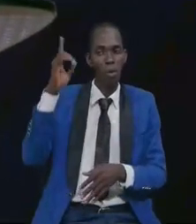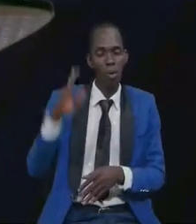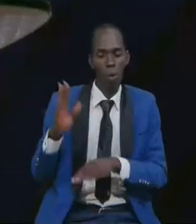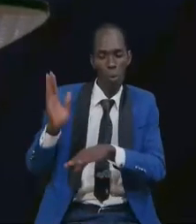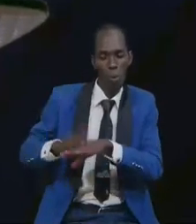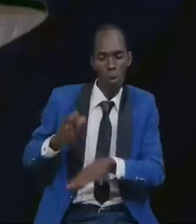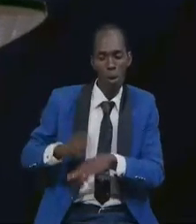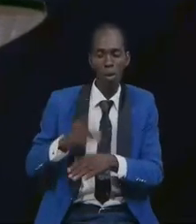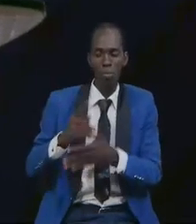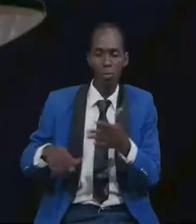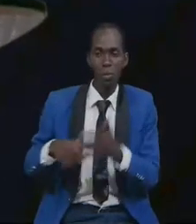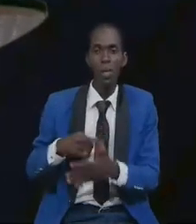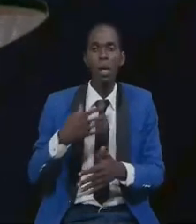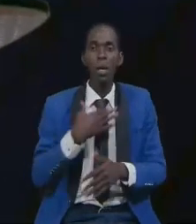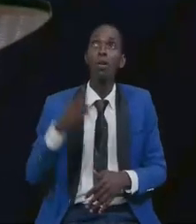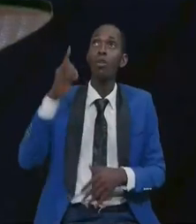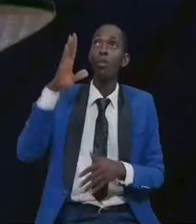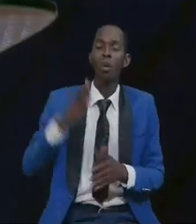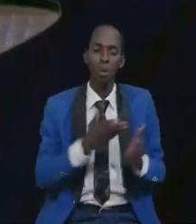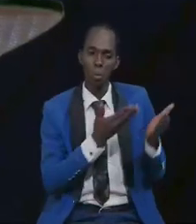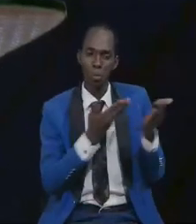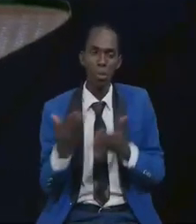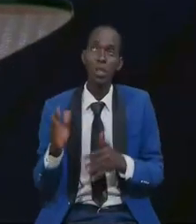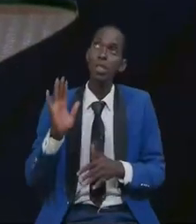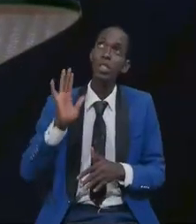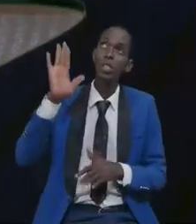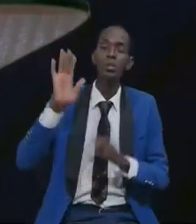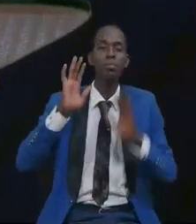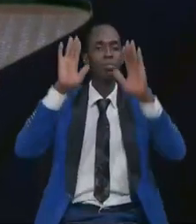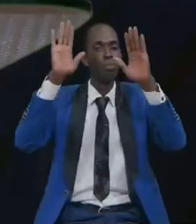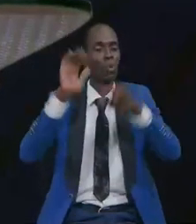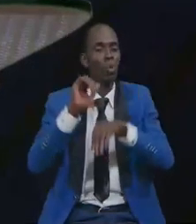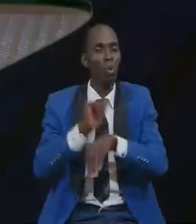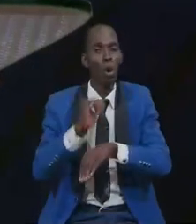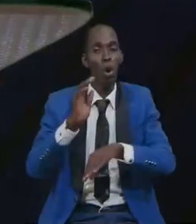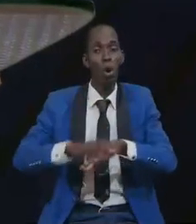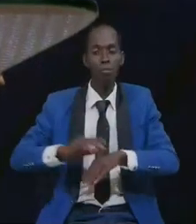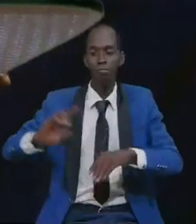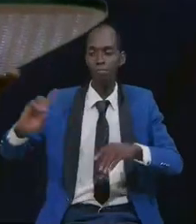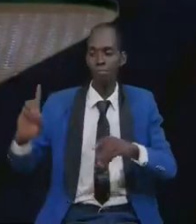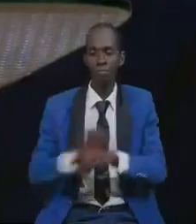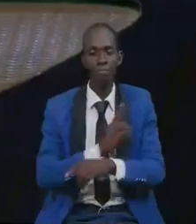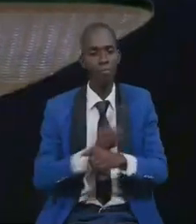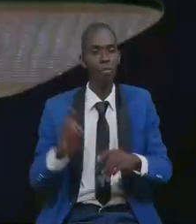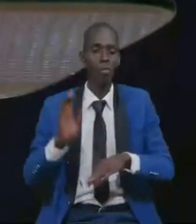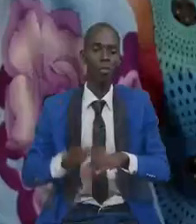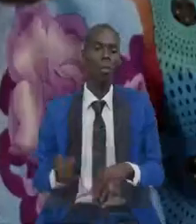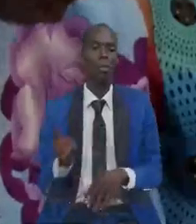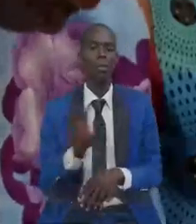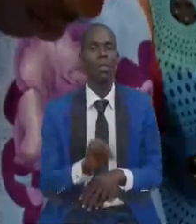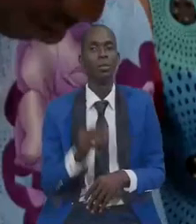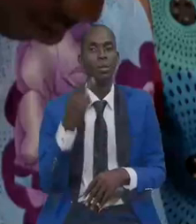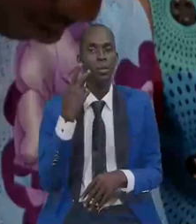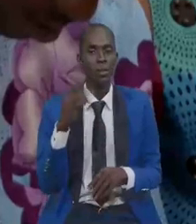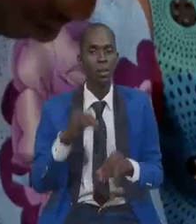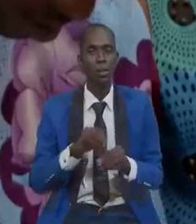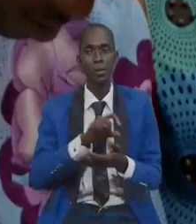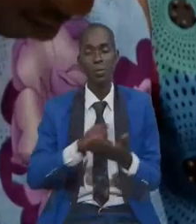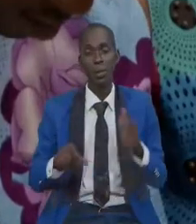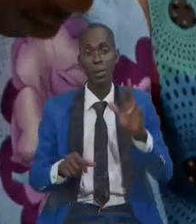a accompli son miracle de la discipline divine sur eux. Regardez le verset 13. Le verset